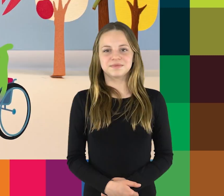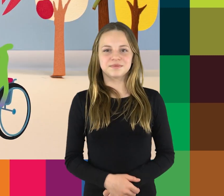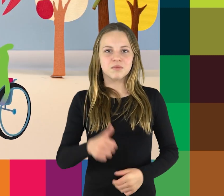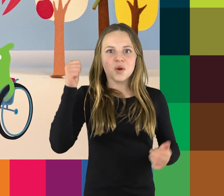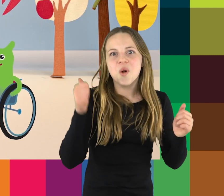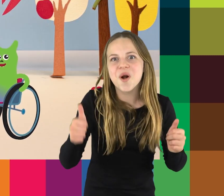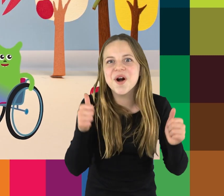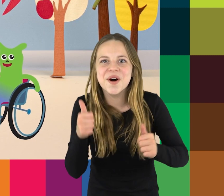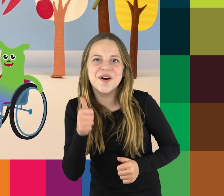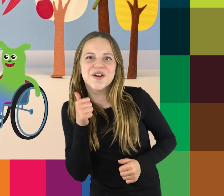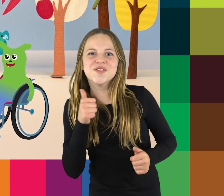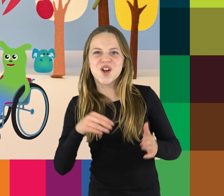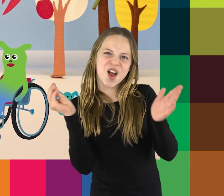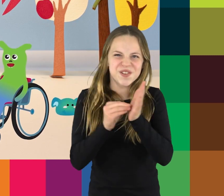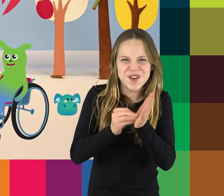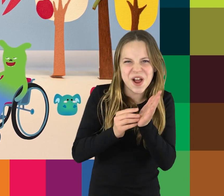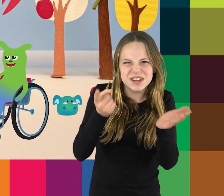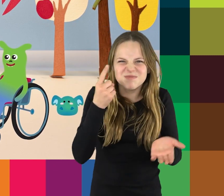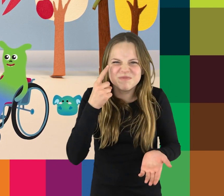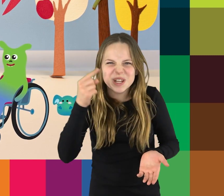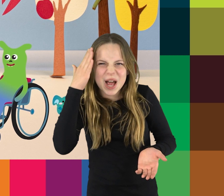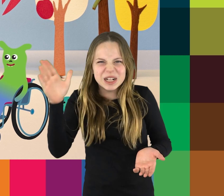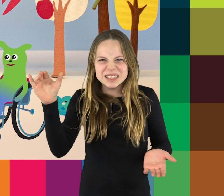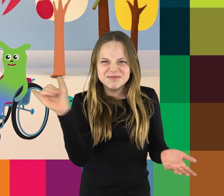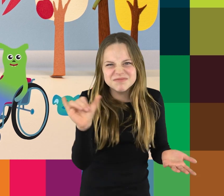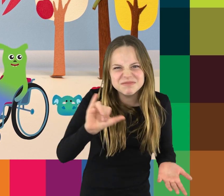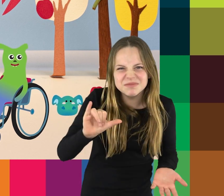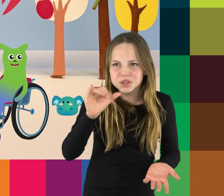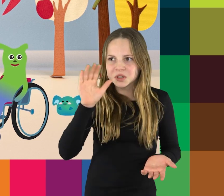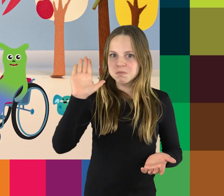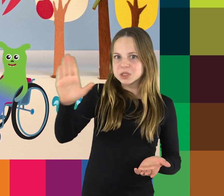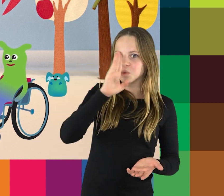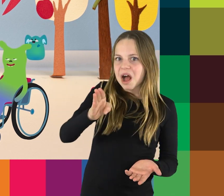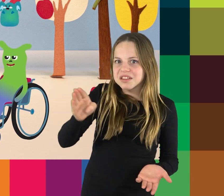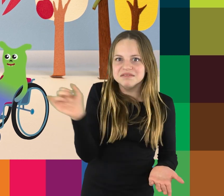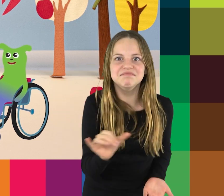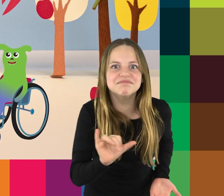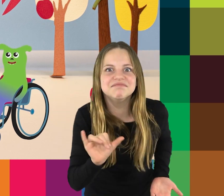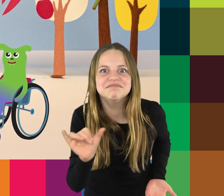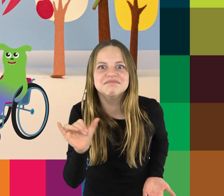Génial! Et si on découvrait d'autres couleurs qui expliquent les droits des enfants?